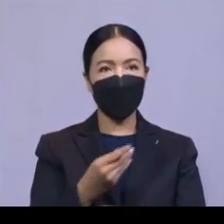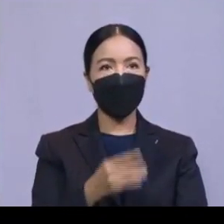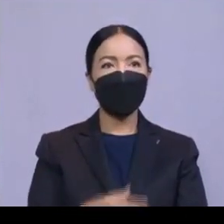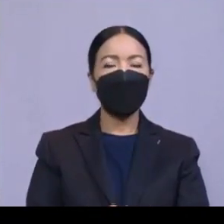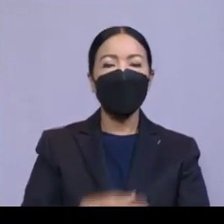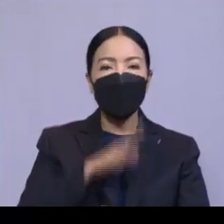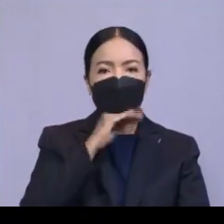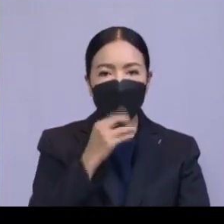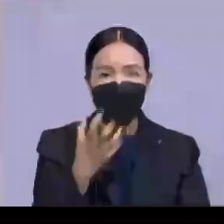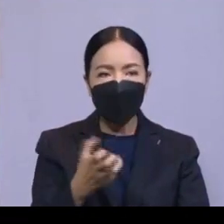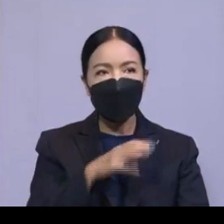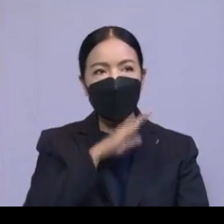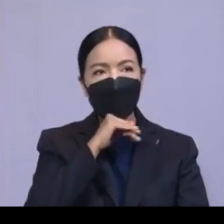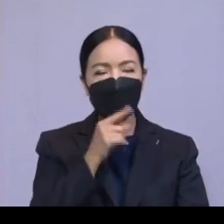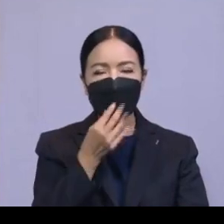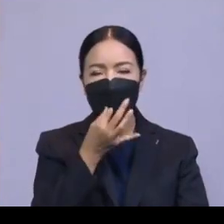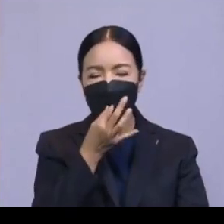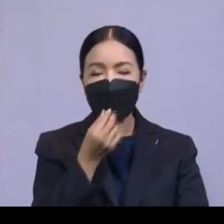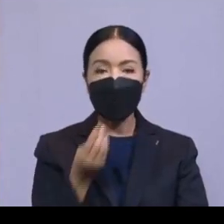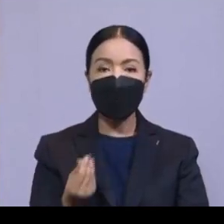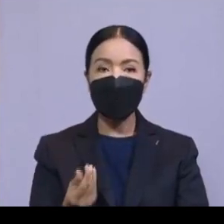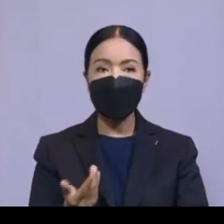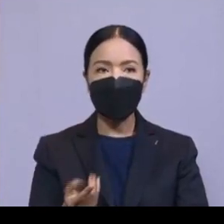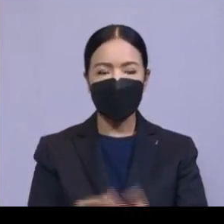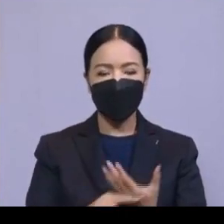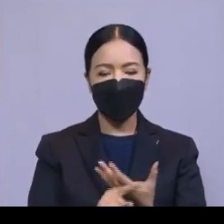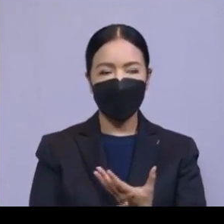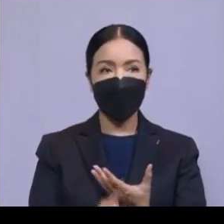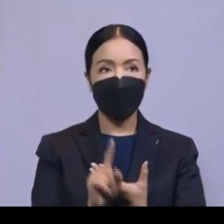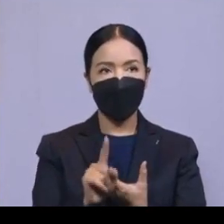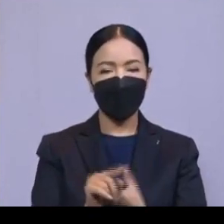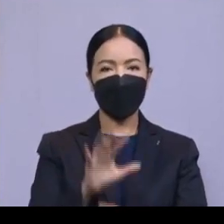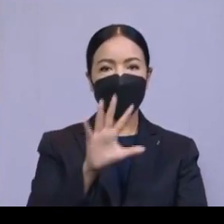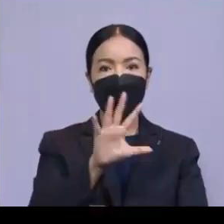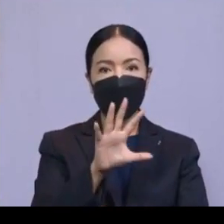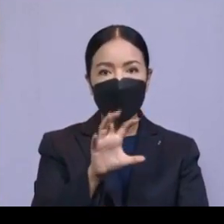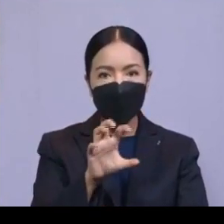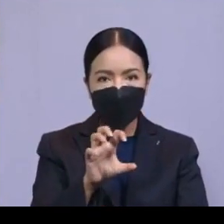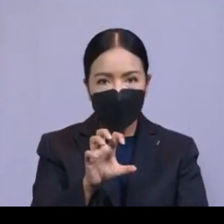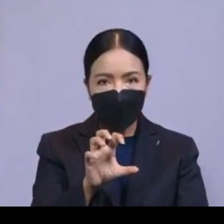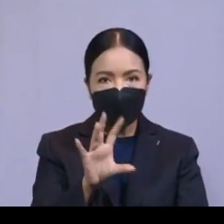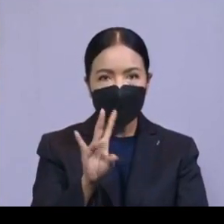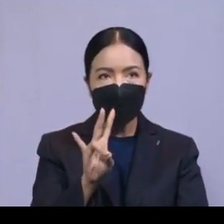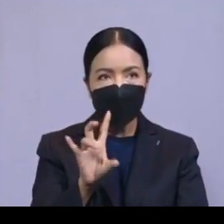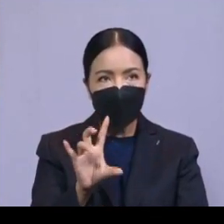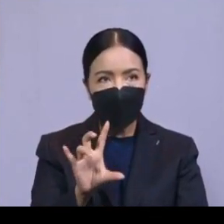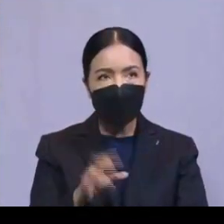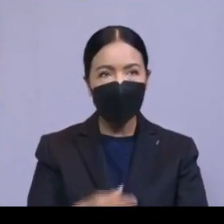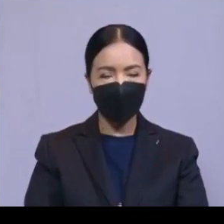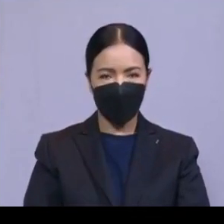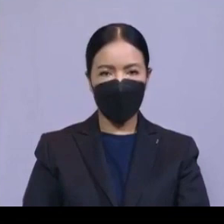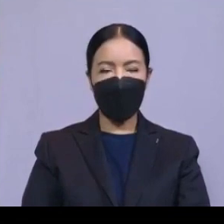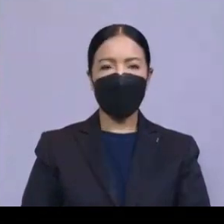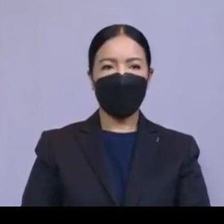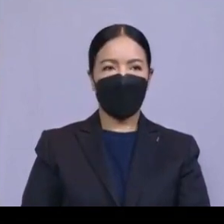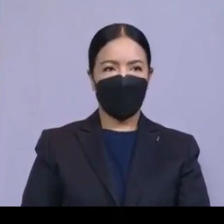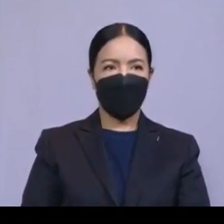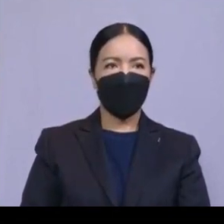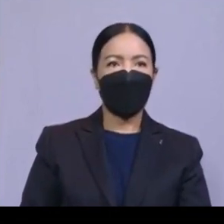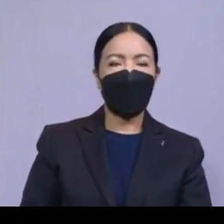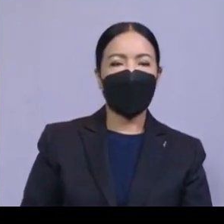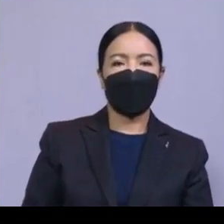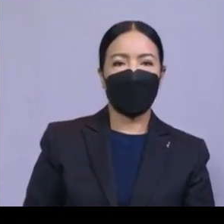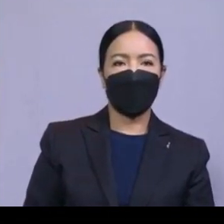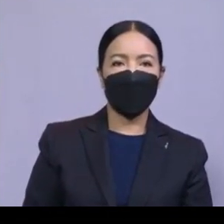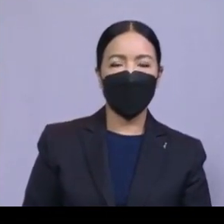หมูกรอบหมูเค็มอร่อยเสื้อโครงกิโลกรัมละ 500ถึงเจ็บตาของแม่ค้าหน้าแบบเร็วตาแบบ